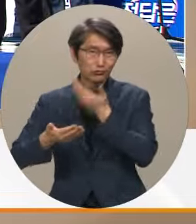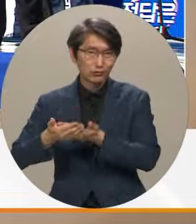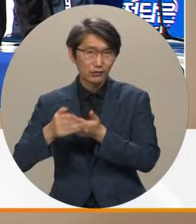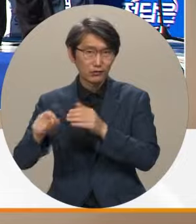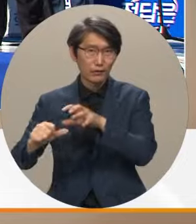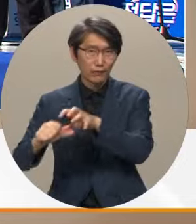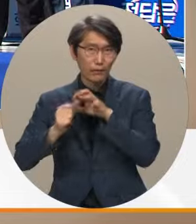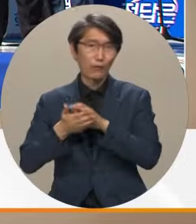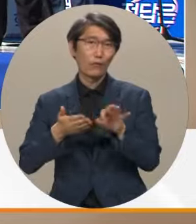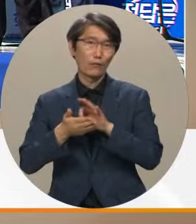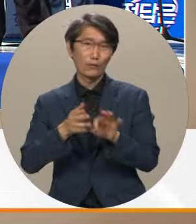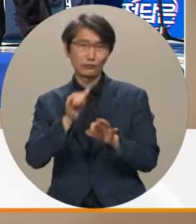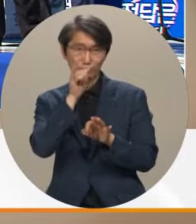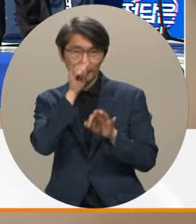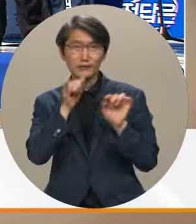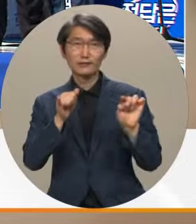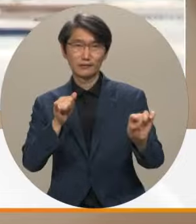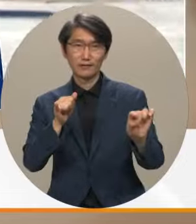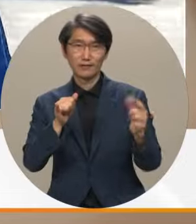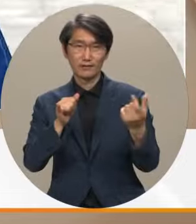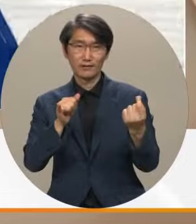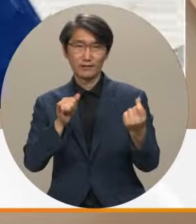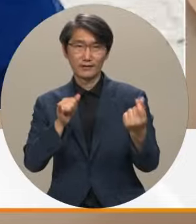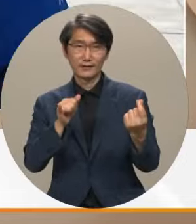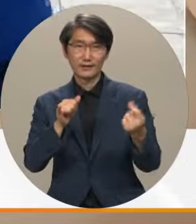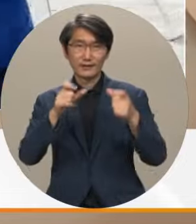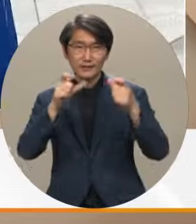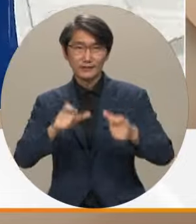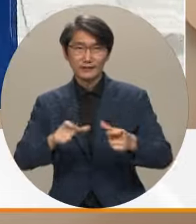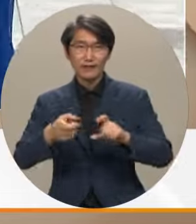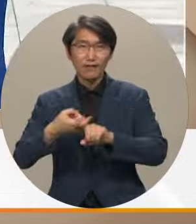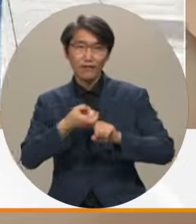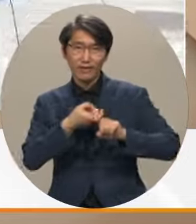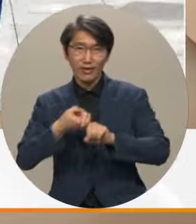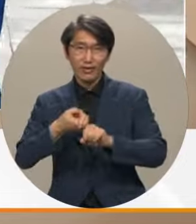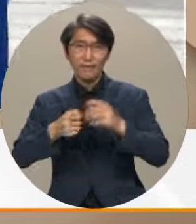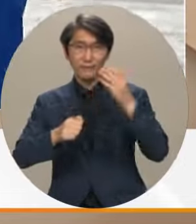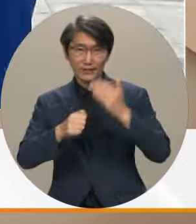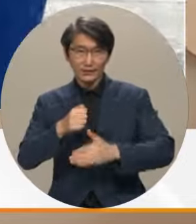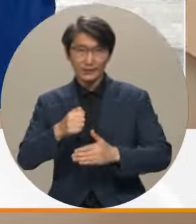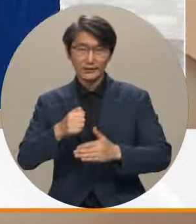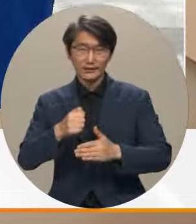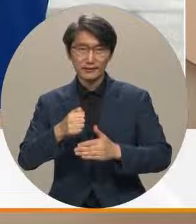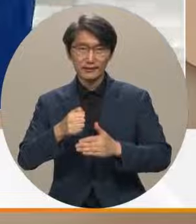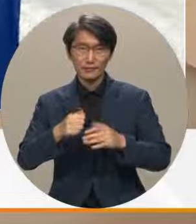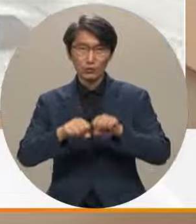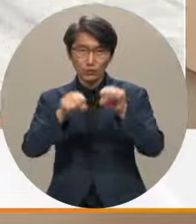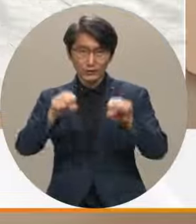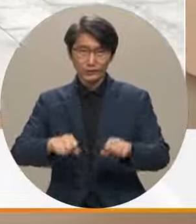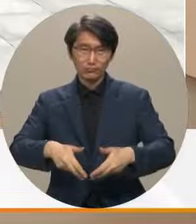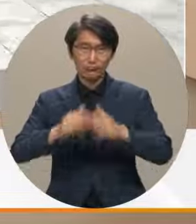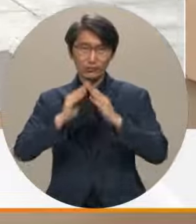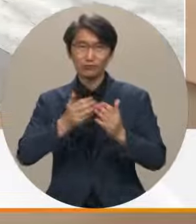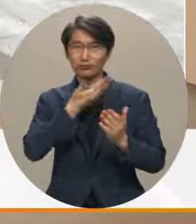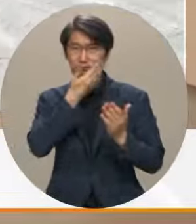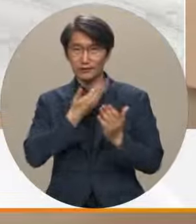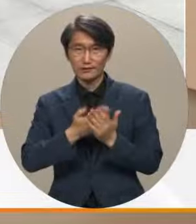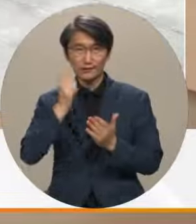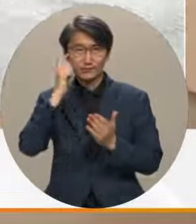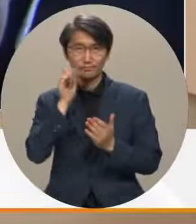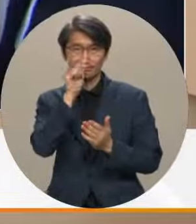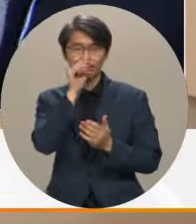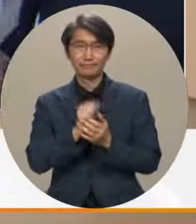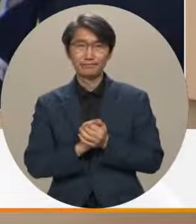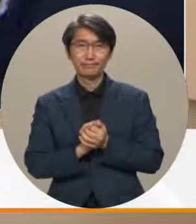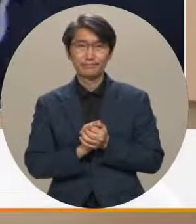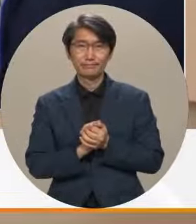자원들을 활용할 수 있는 그런 맥락에서 지역연계형 거버넌스를 좀 만드는 것이 어떨까 이렇게 생각하고